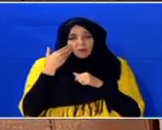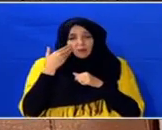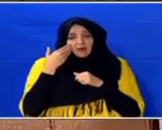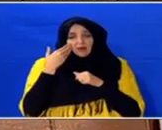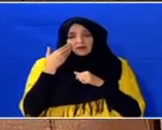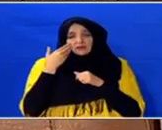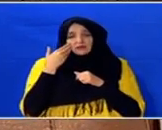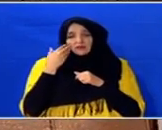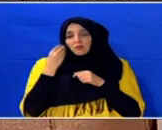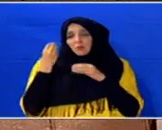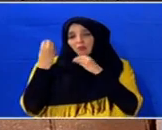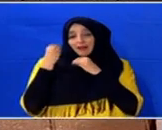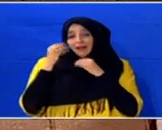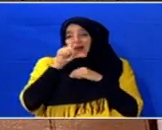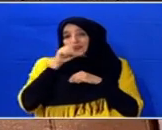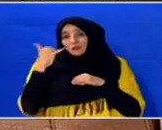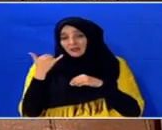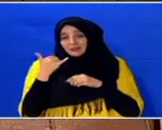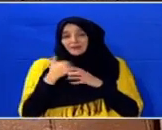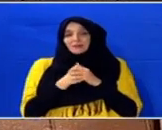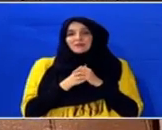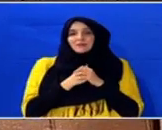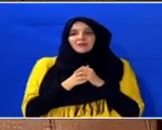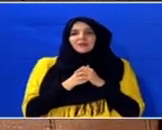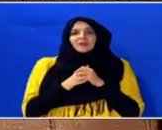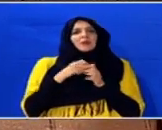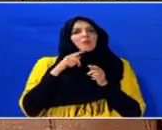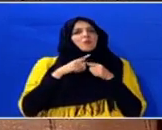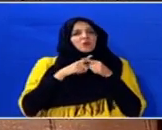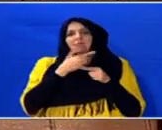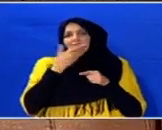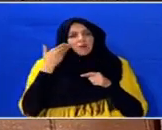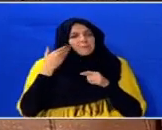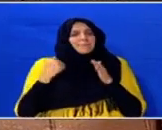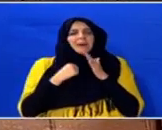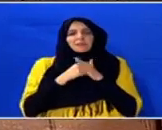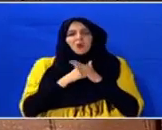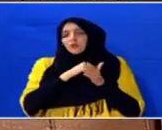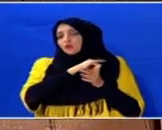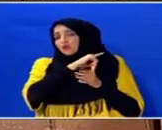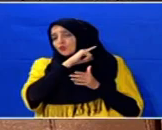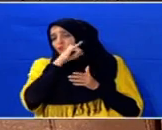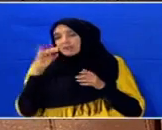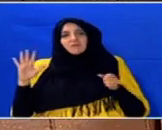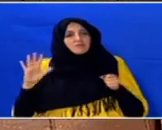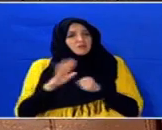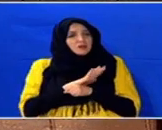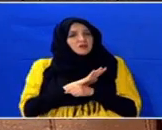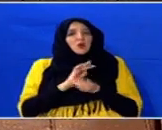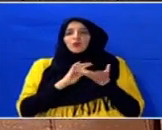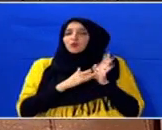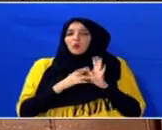الأيام المباركات، وتصوم ما استطعت ذلك سبيلا إلى أن